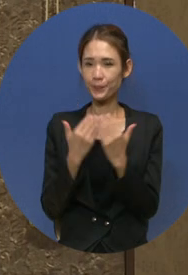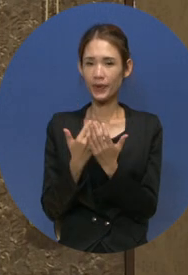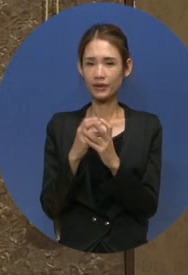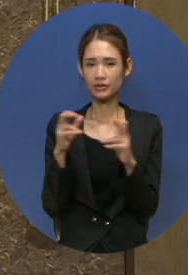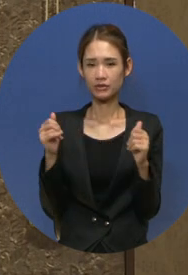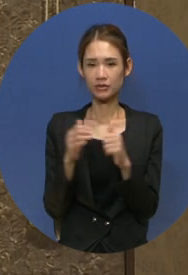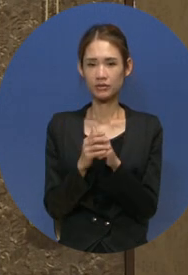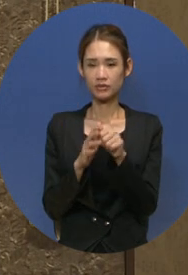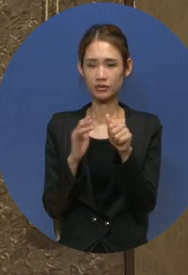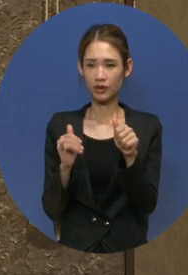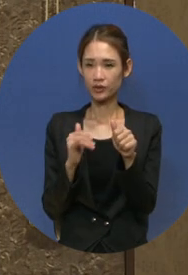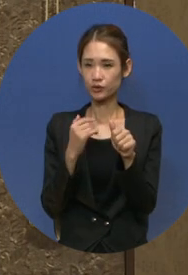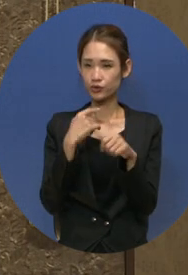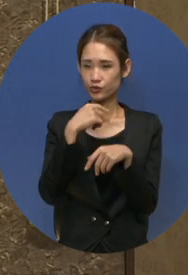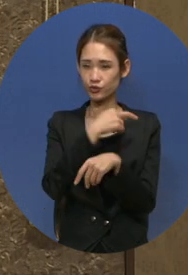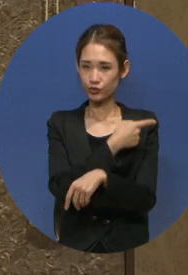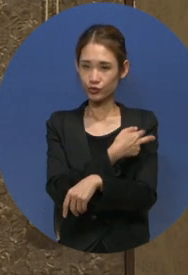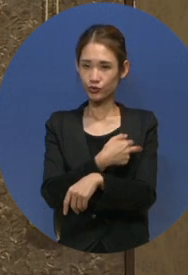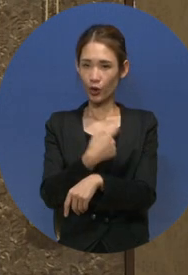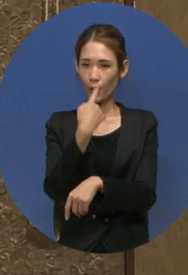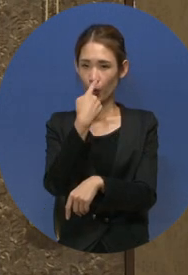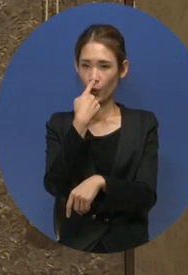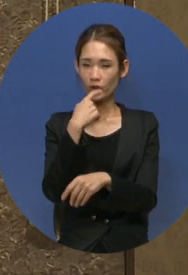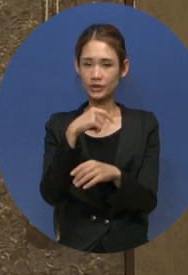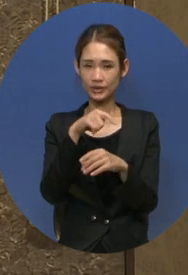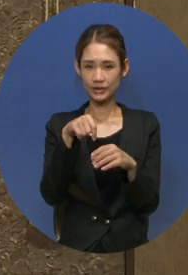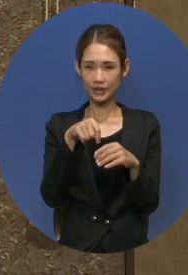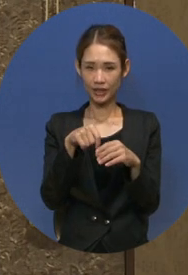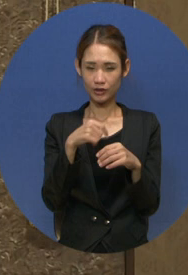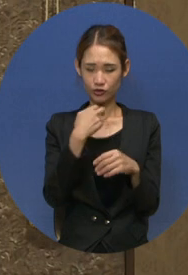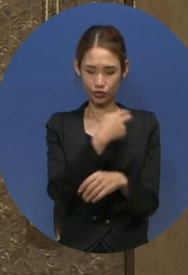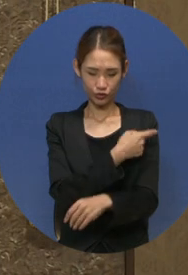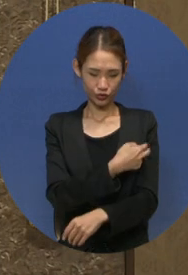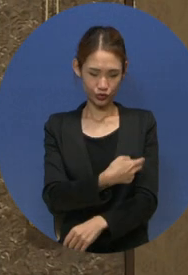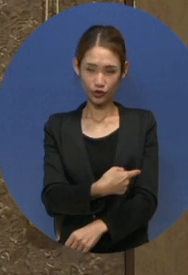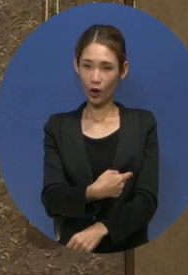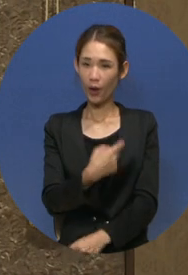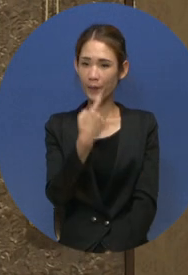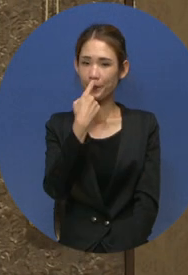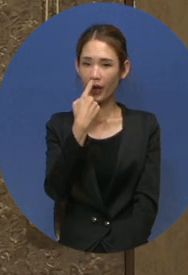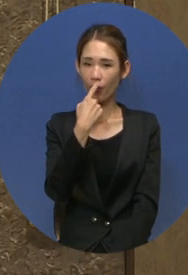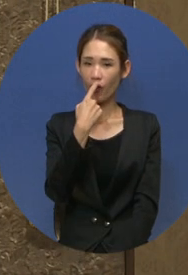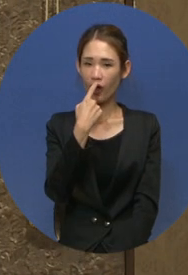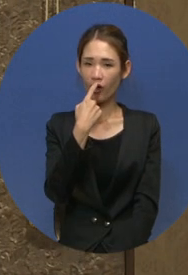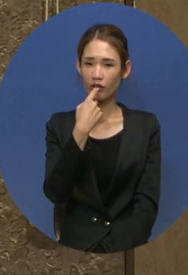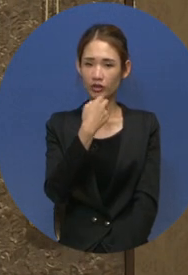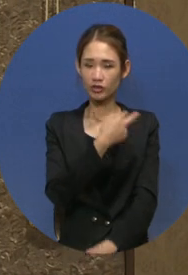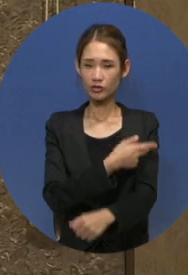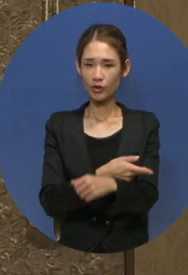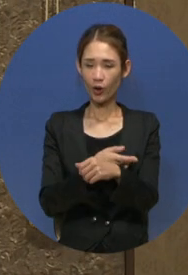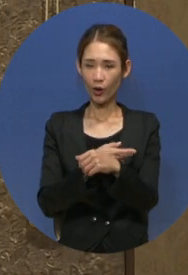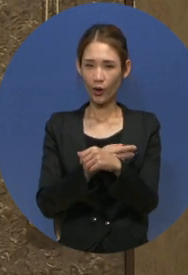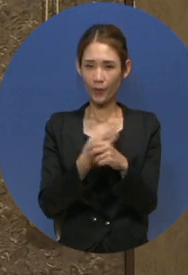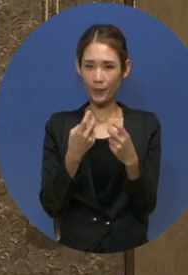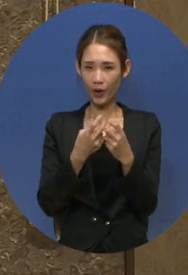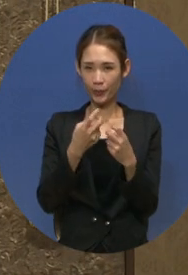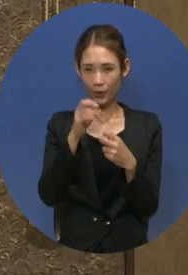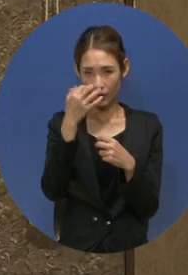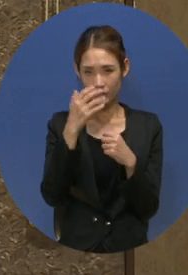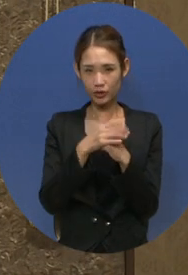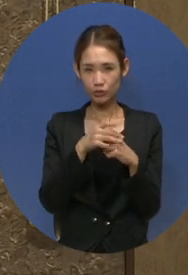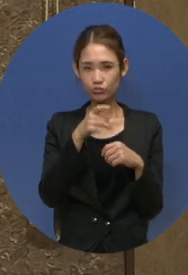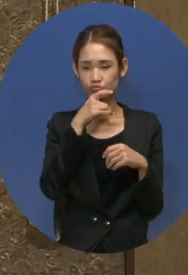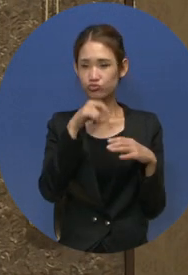분들이 5명의 수영 코치들로부터 이제 이 수영하는 것도 배우고, 이 수영 영법도 배우고, 그다음에